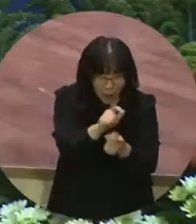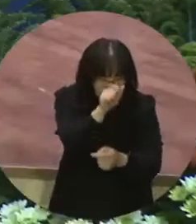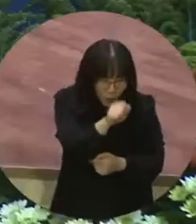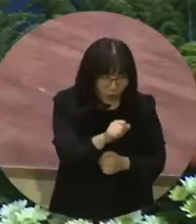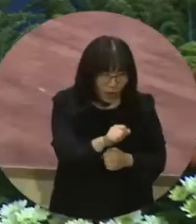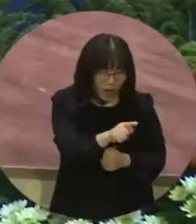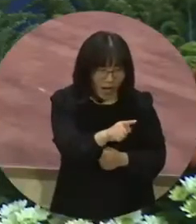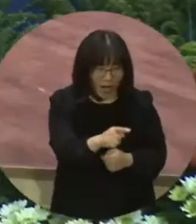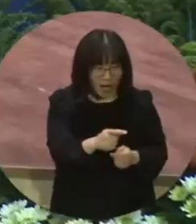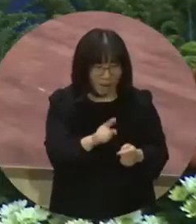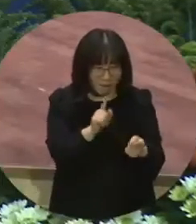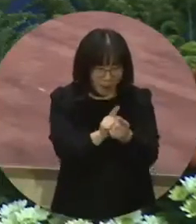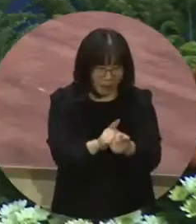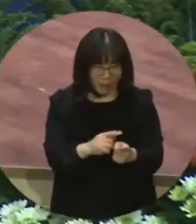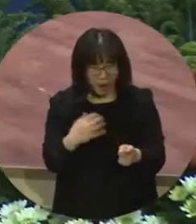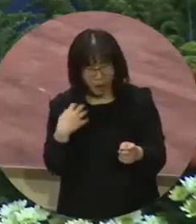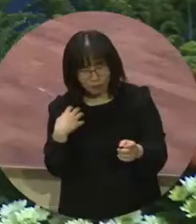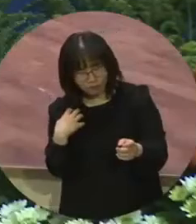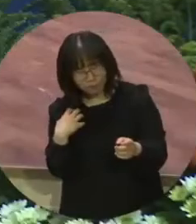만날수록 더 부담스러워.